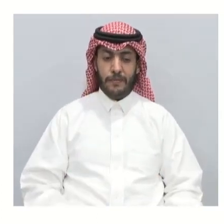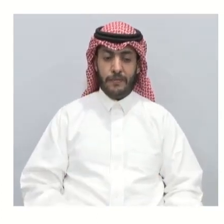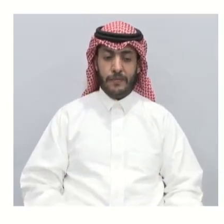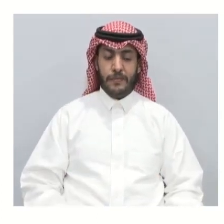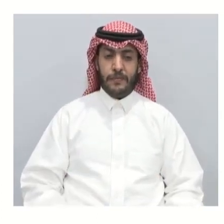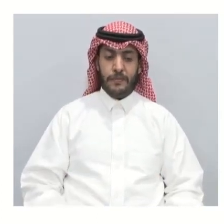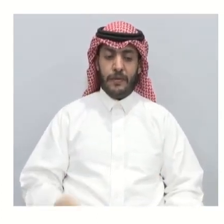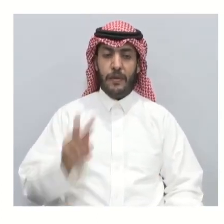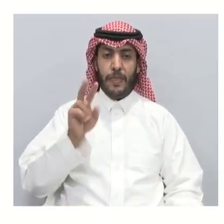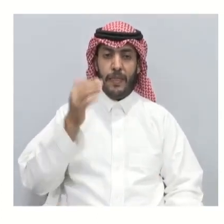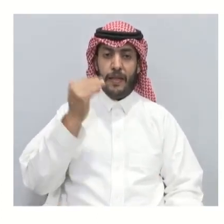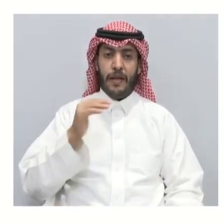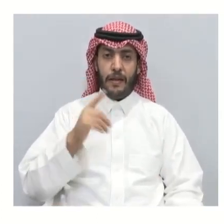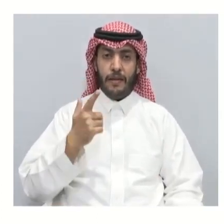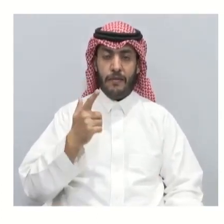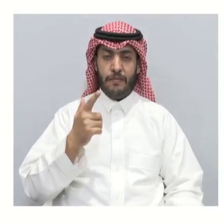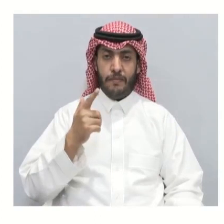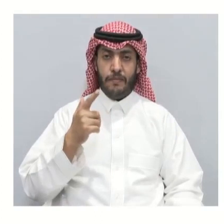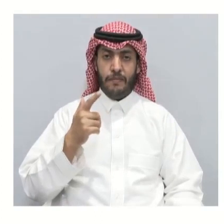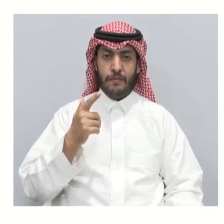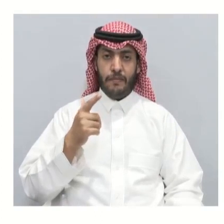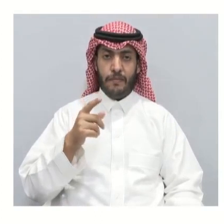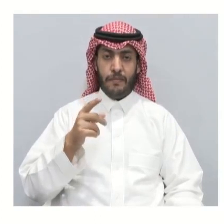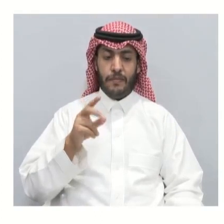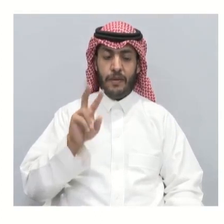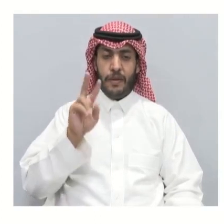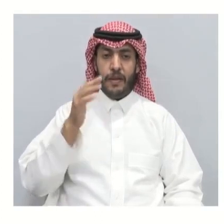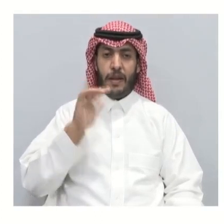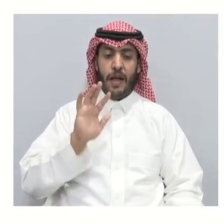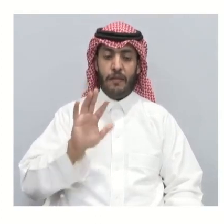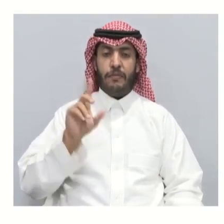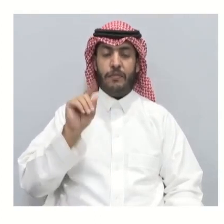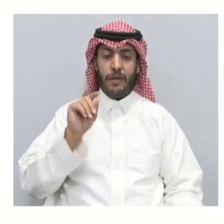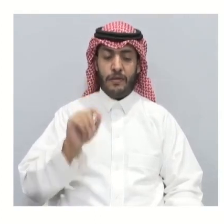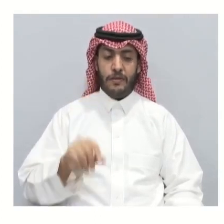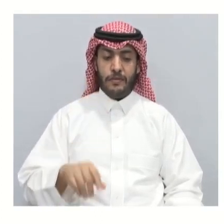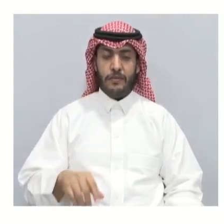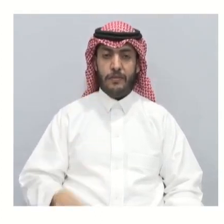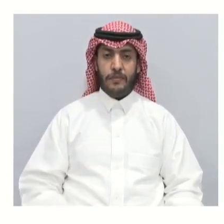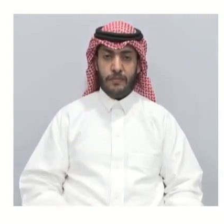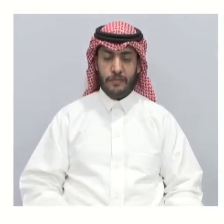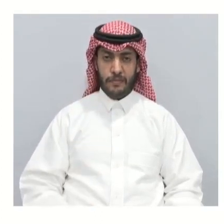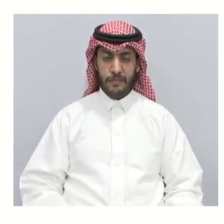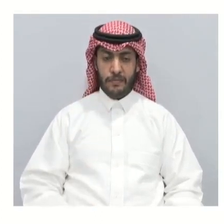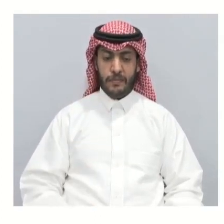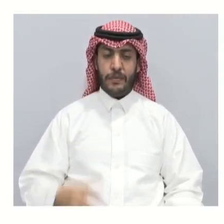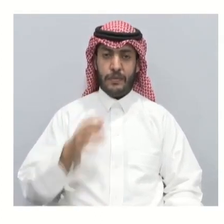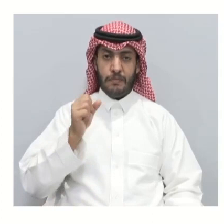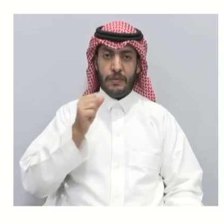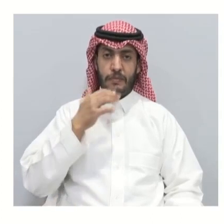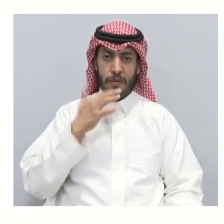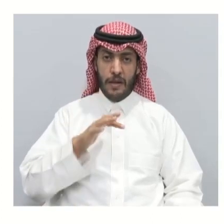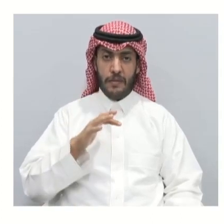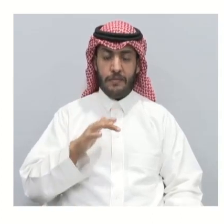هو اثنان على كم يا ابطال على خمسه بارك الله فيكم واسعدكم الله سهلول